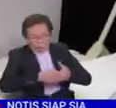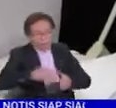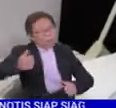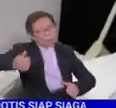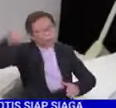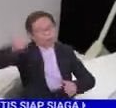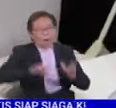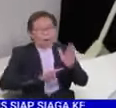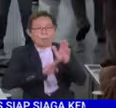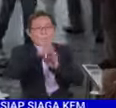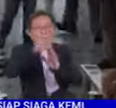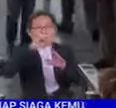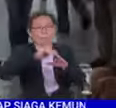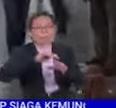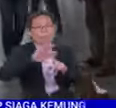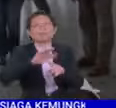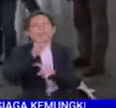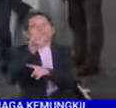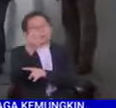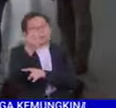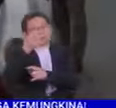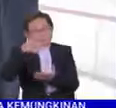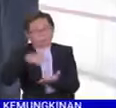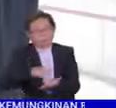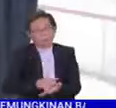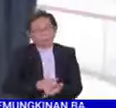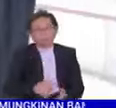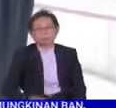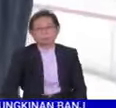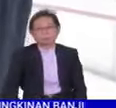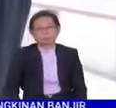utama pertumbuhan suku berkenaan.